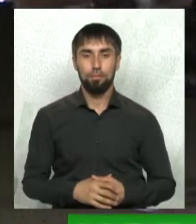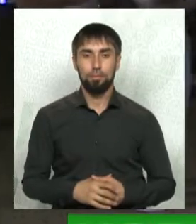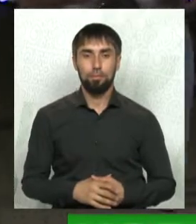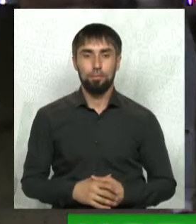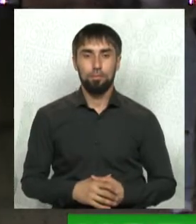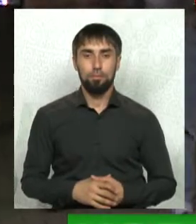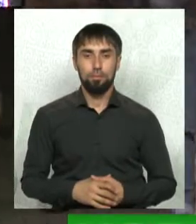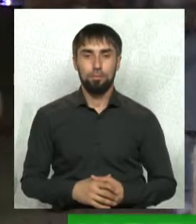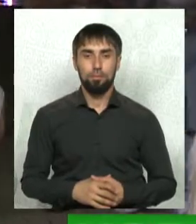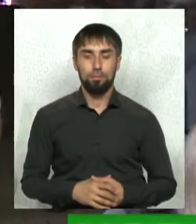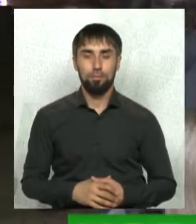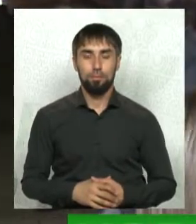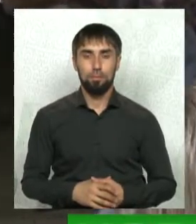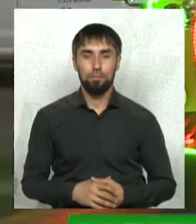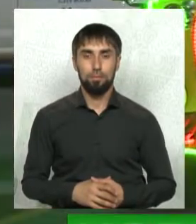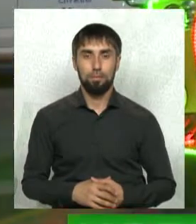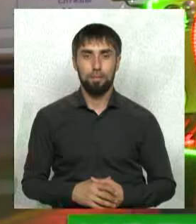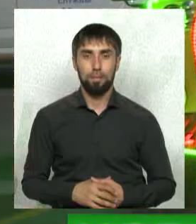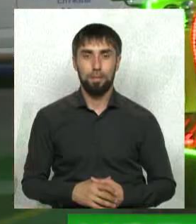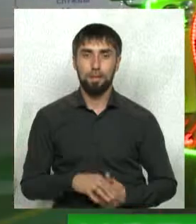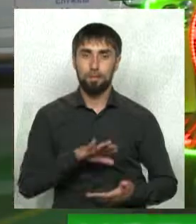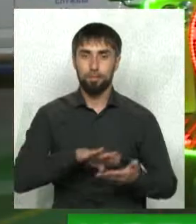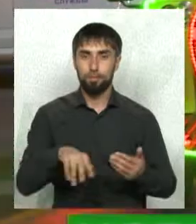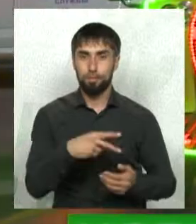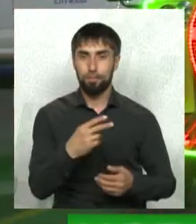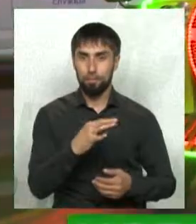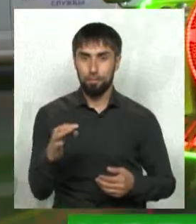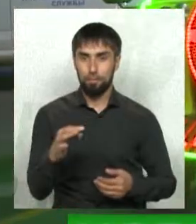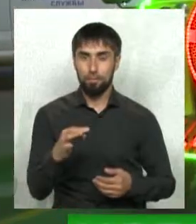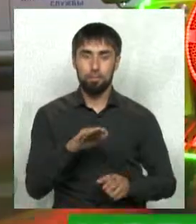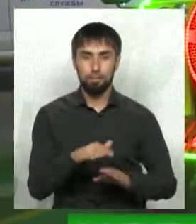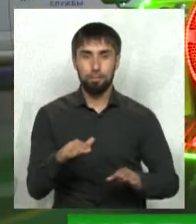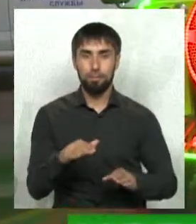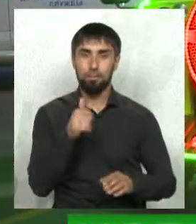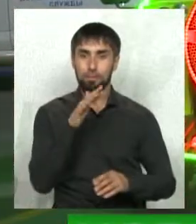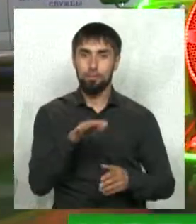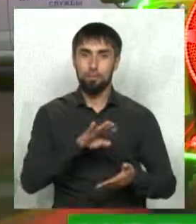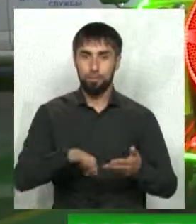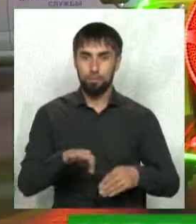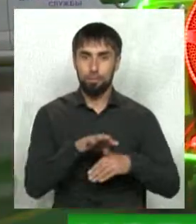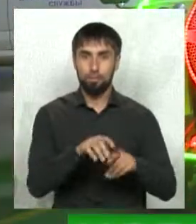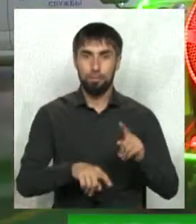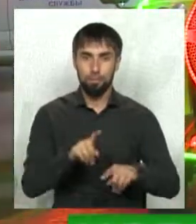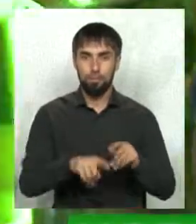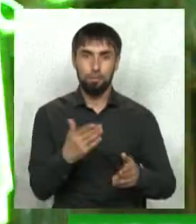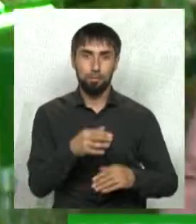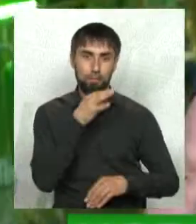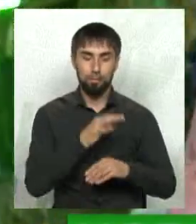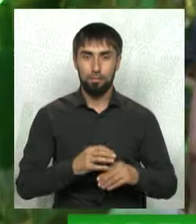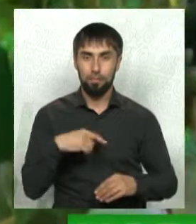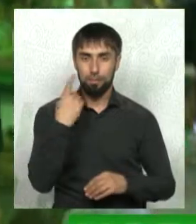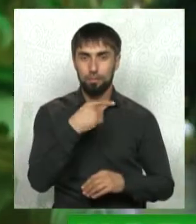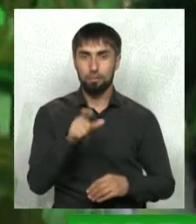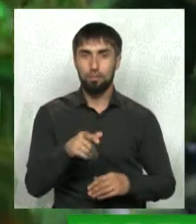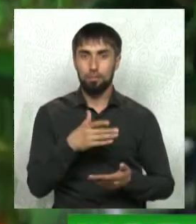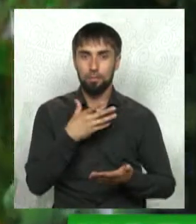обращайтесь. Спасибо. Счастливо. После 22:00 дети, находясь без сопровождения родителей или ответственных лиц,